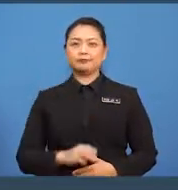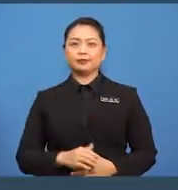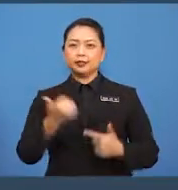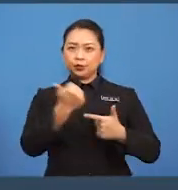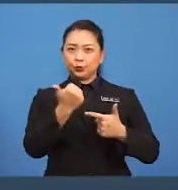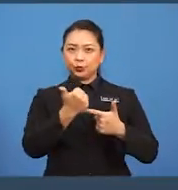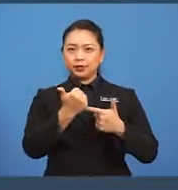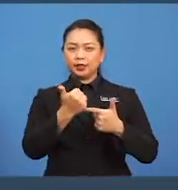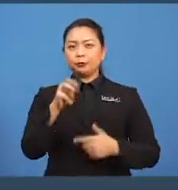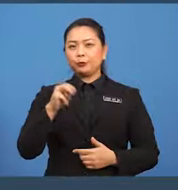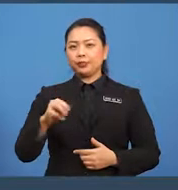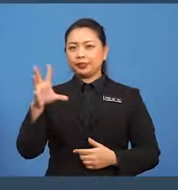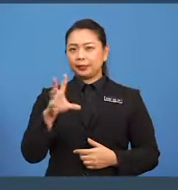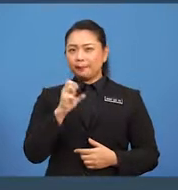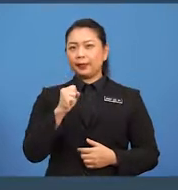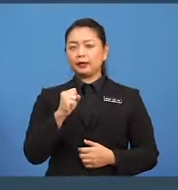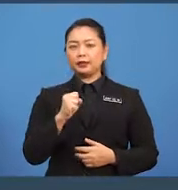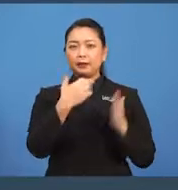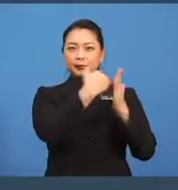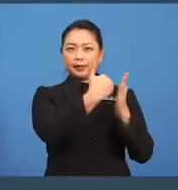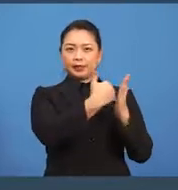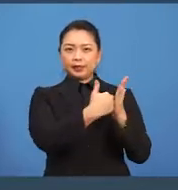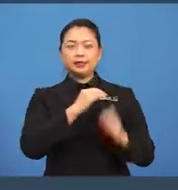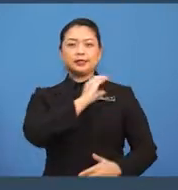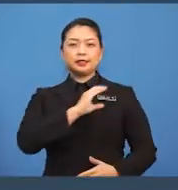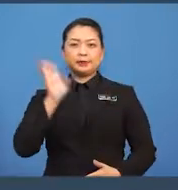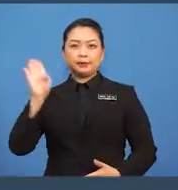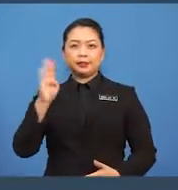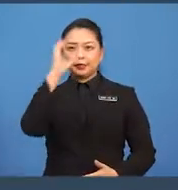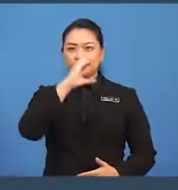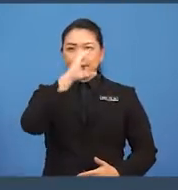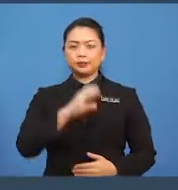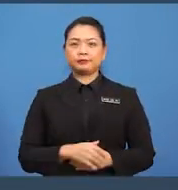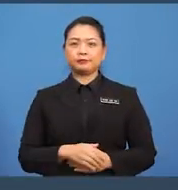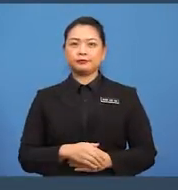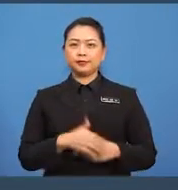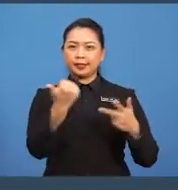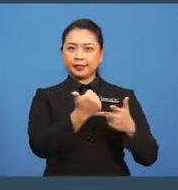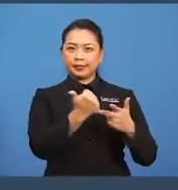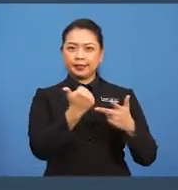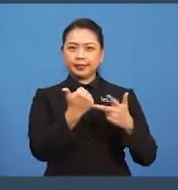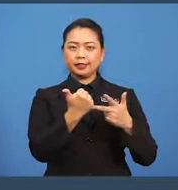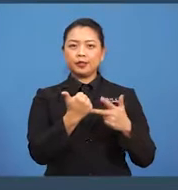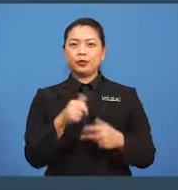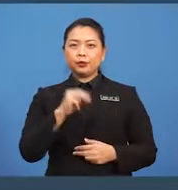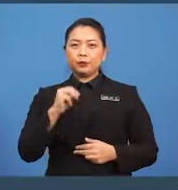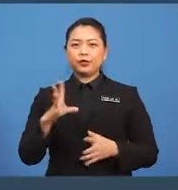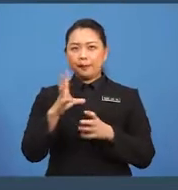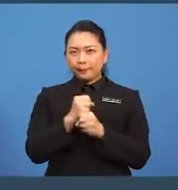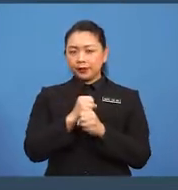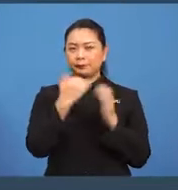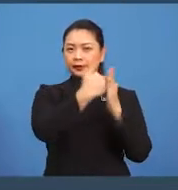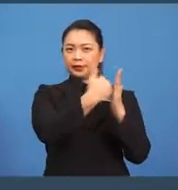Kedua, murid dapat menyenaraikan ciri-ciri binary search. Ketiga, murid dapat